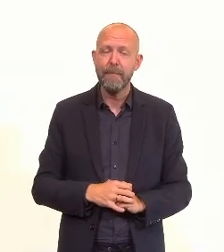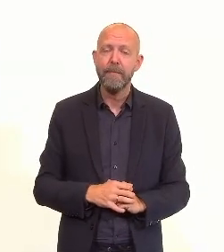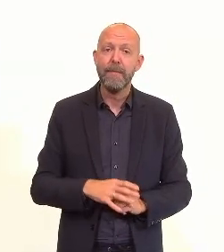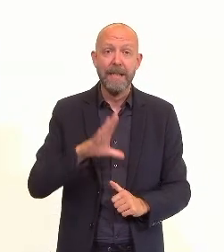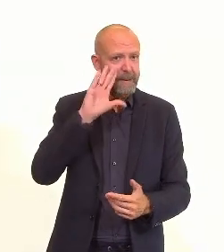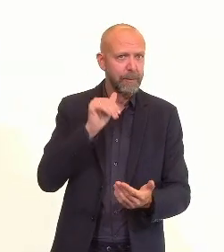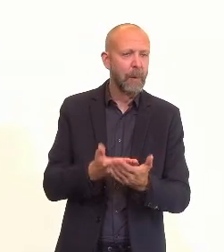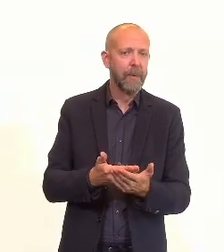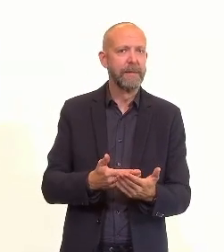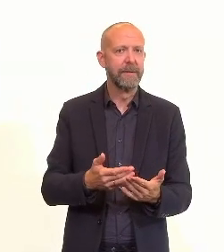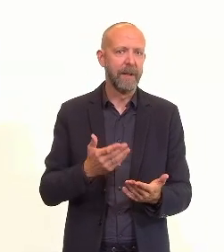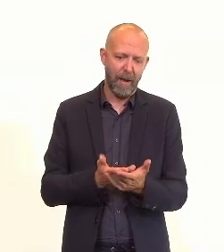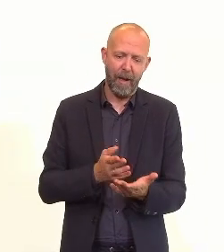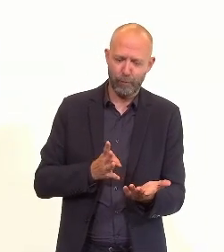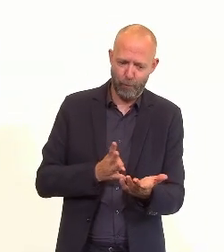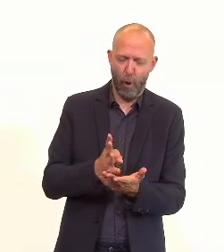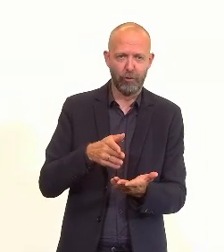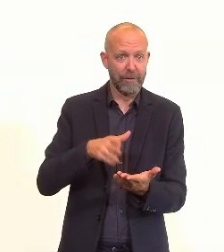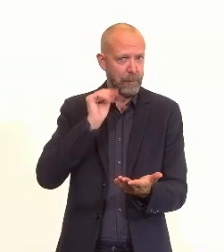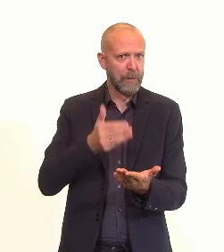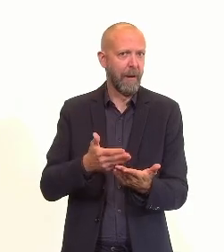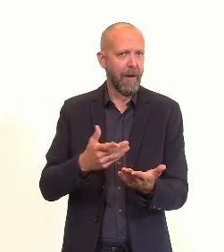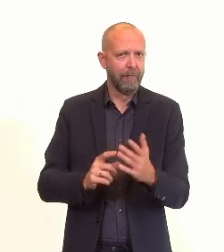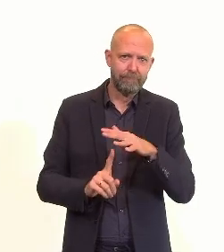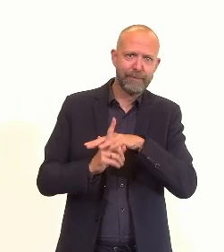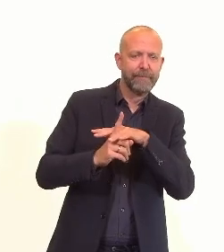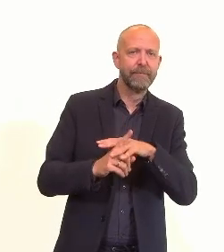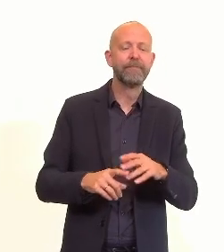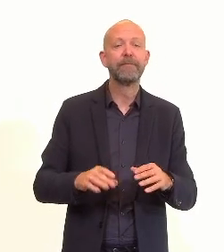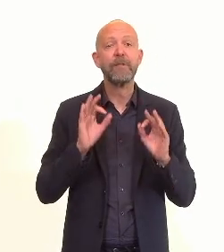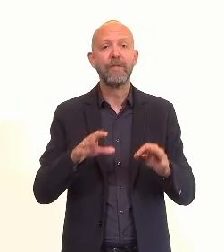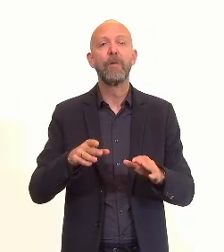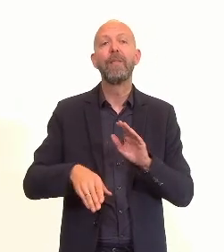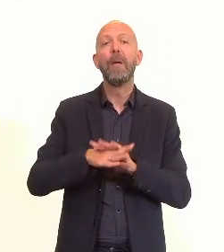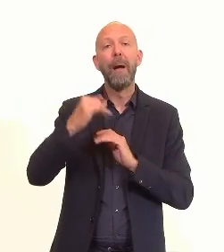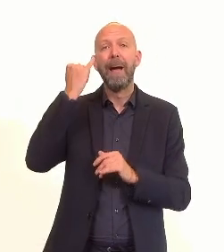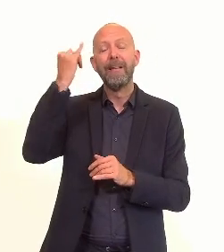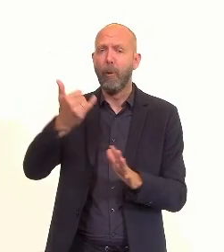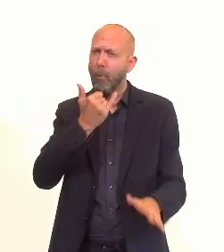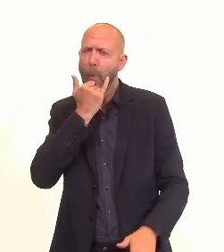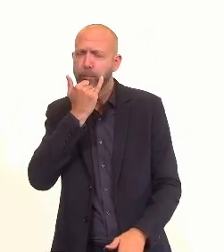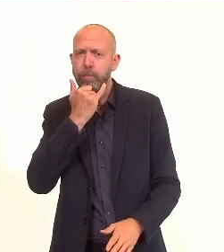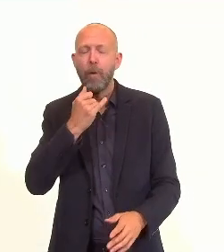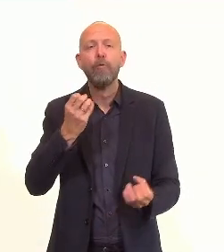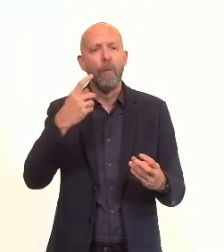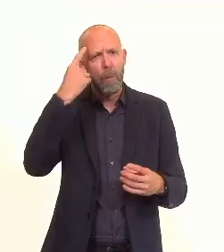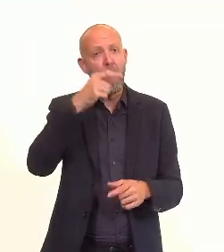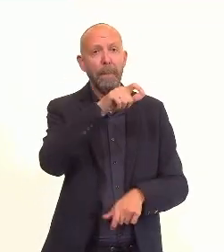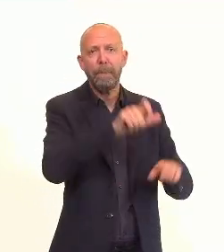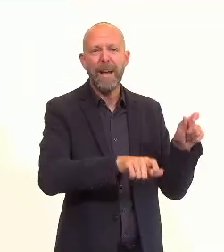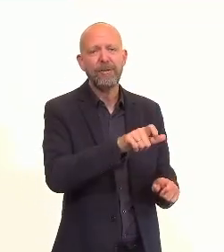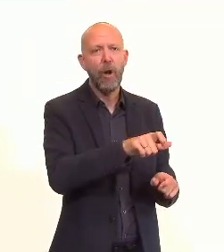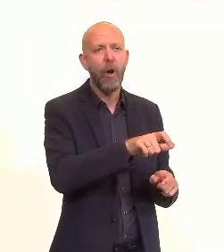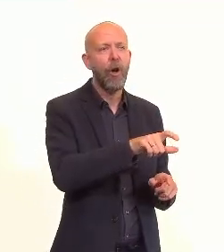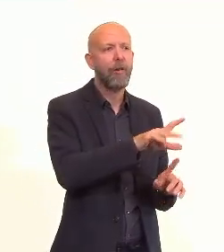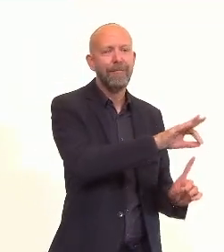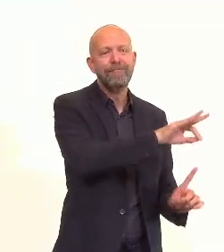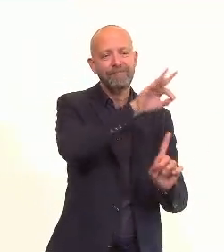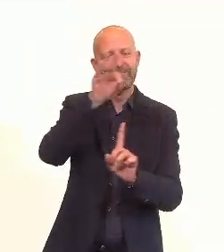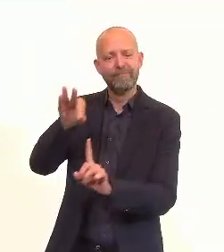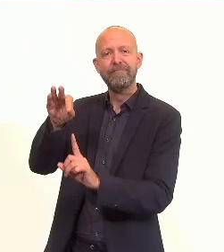pourquoi ce projet, justement. On peut avoir une fausse idée que quand les personnes viennent vivre en maison de retraite